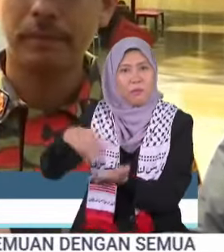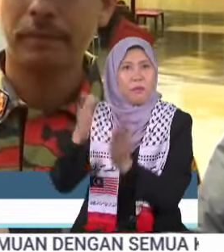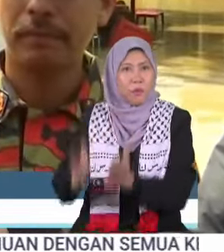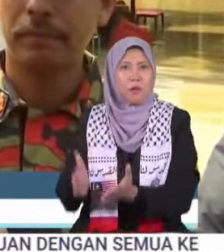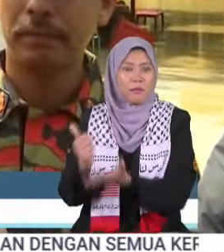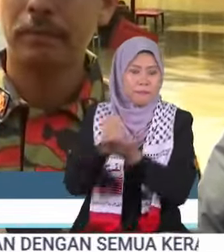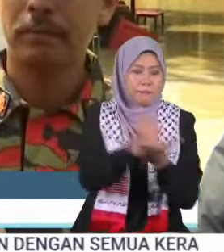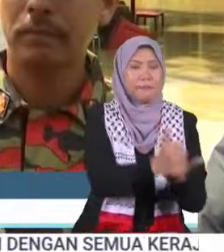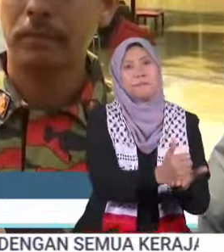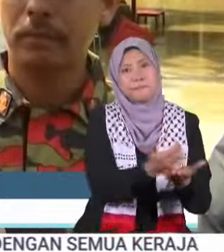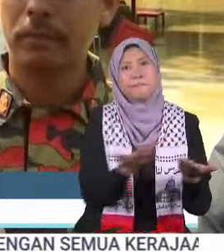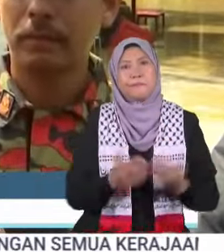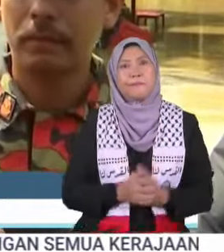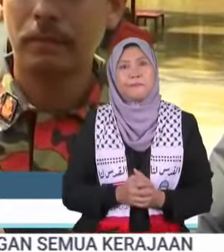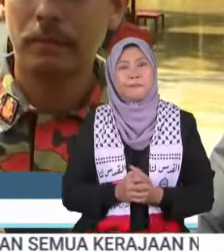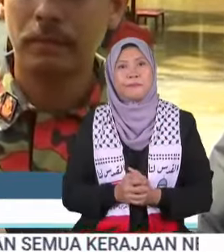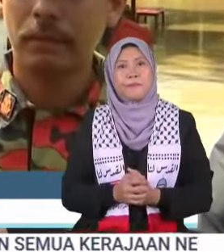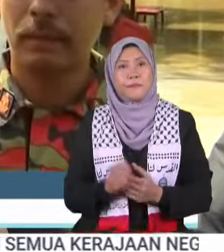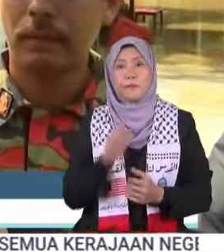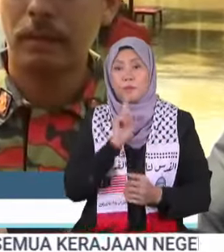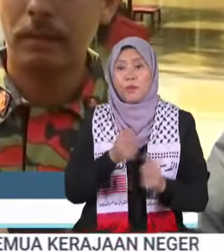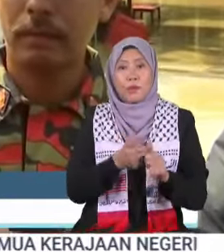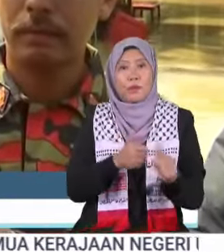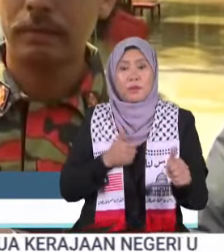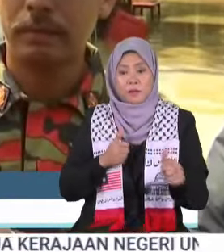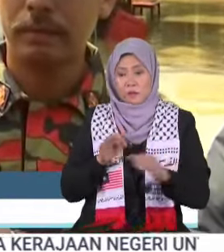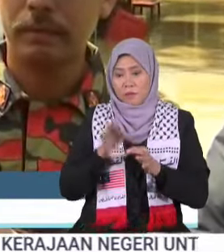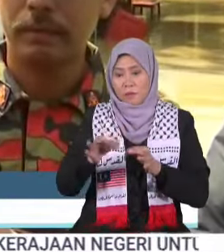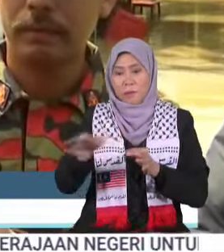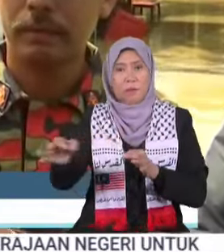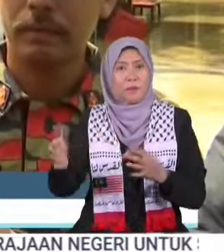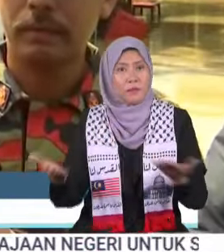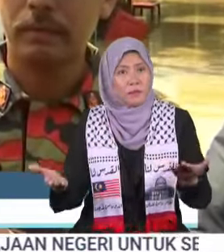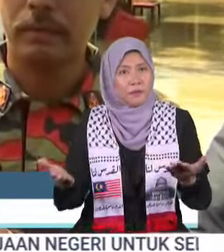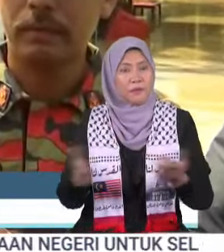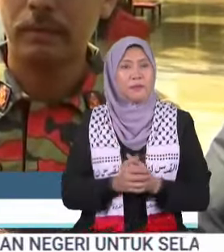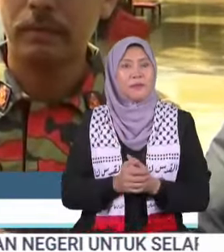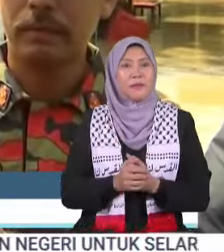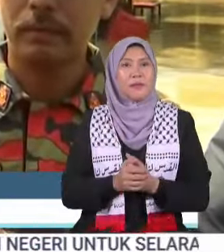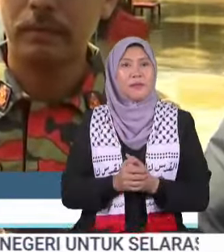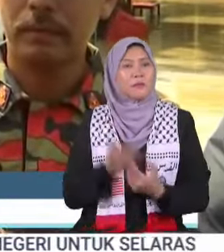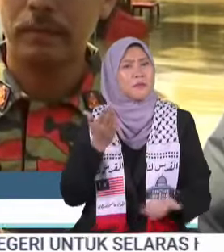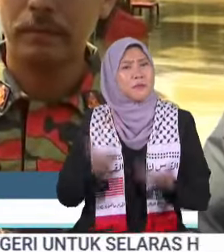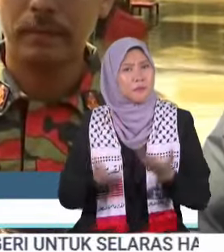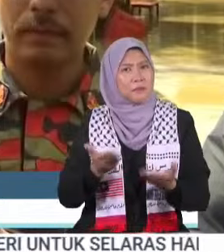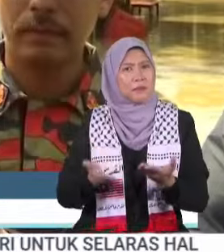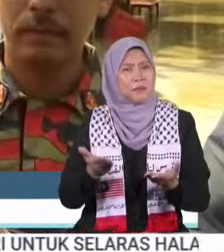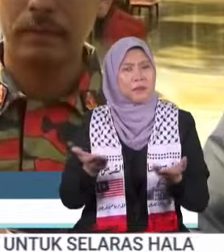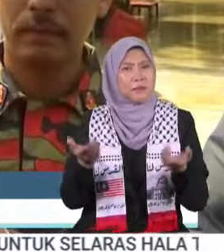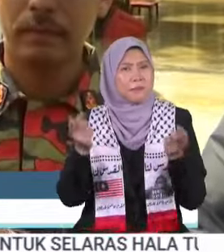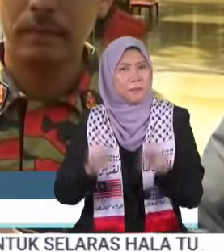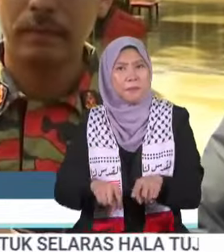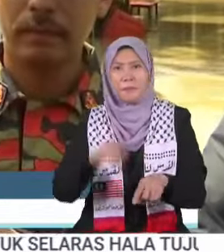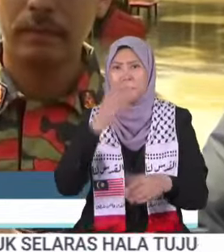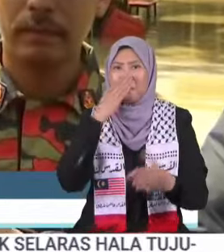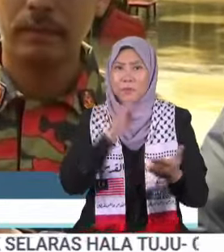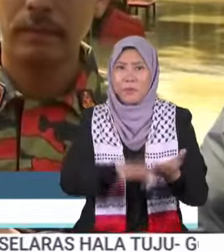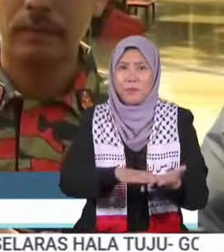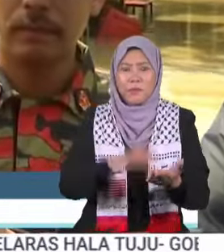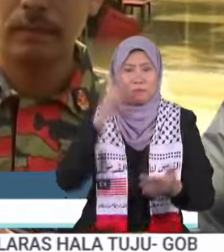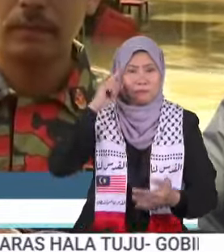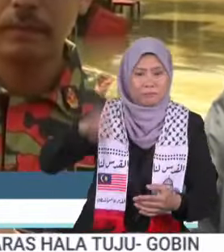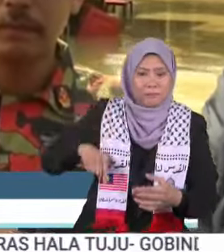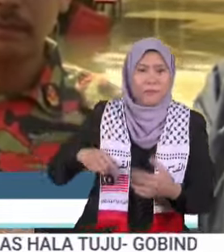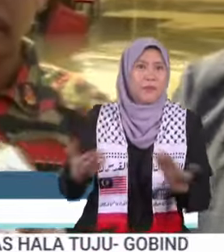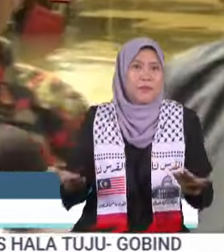bagi mengelakkan daripada benda-benda ini kita tertangguh bagi mengelakkan benda ni mungkin menjadi yang lebih buruk yang benda di luar jangka